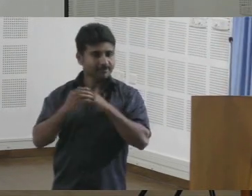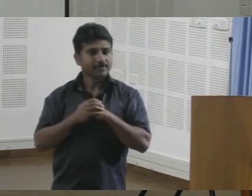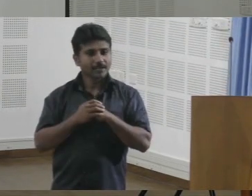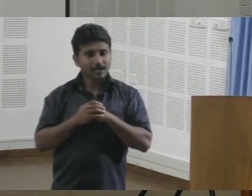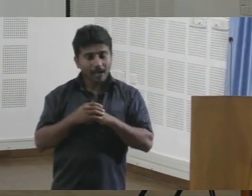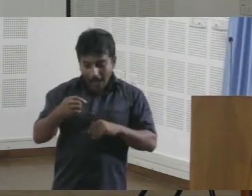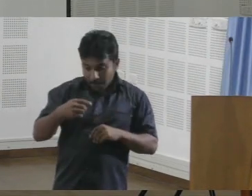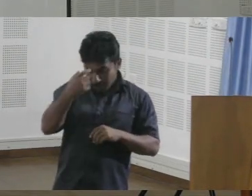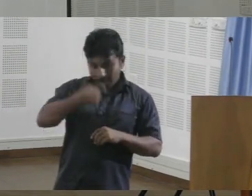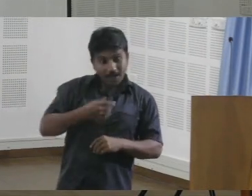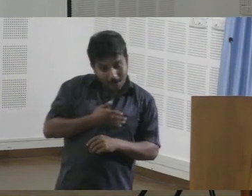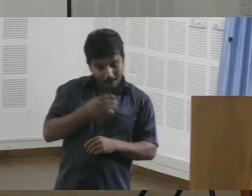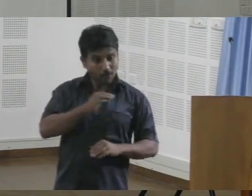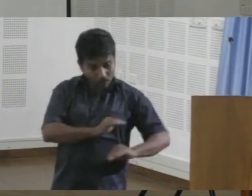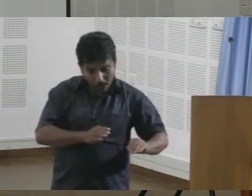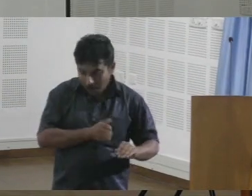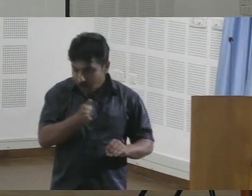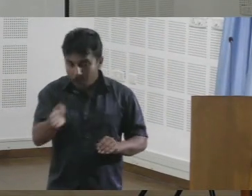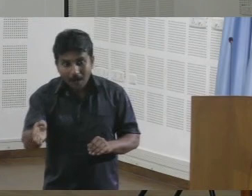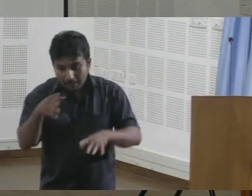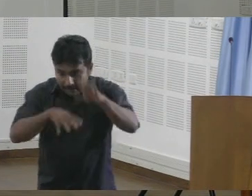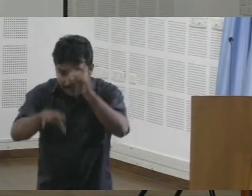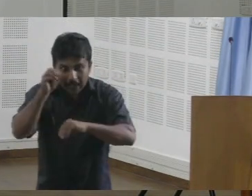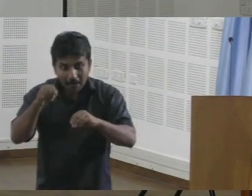അവനത് മനസ്സിലാക്കുന്നത് ഞങ്ങളെ ഒരുപാട് മോട്ടിവേറ്റ് ചെയ്തു.